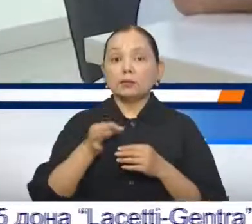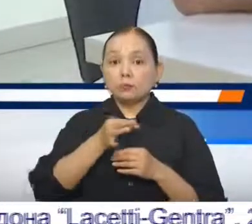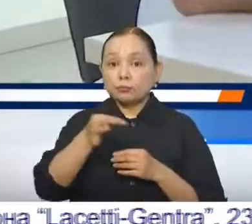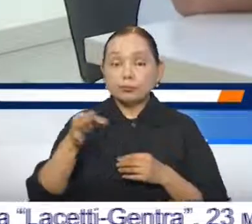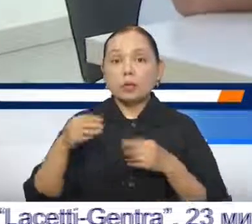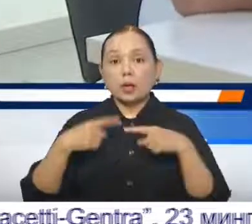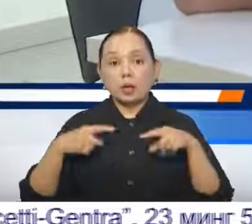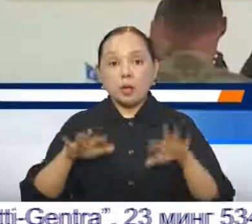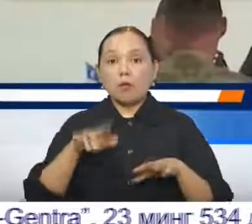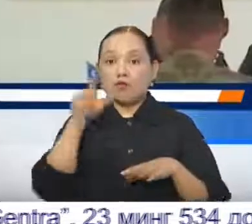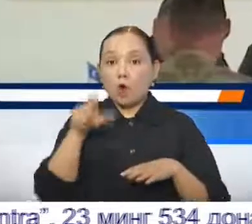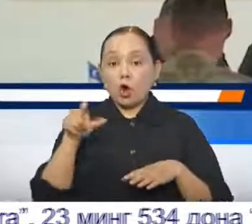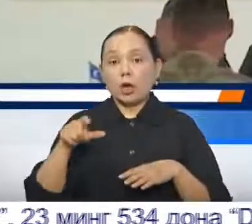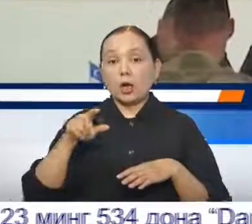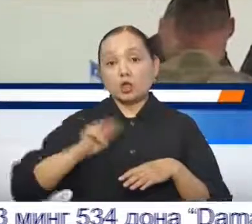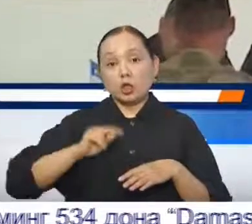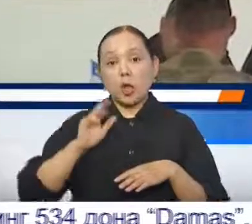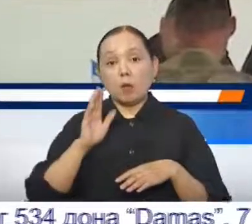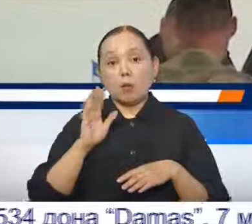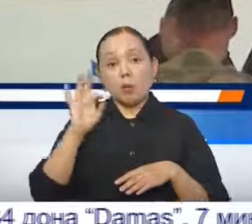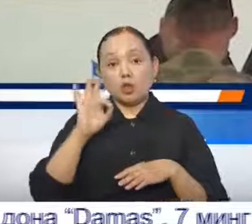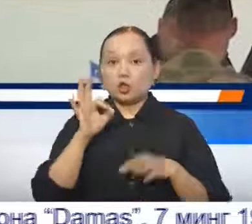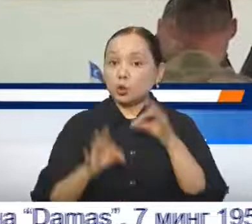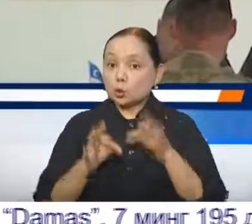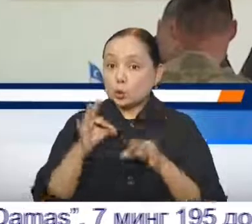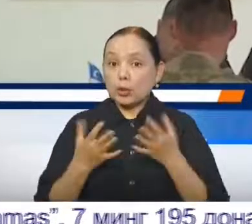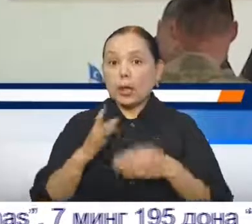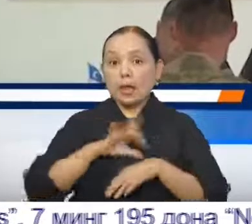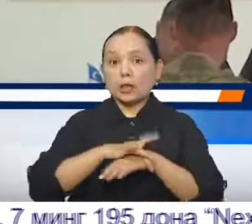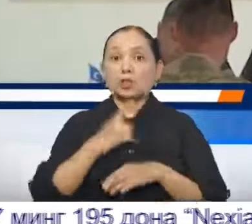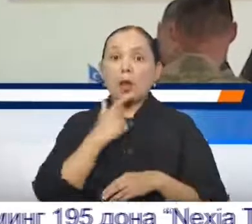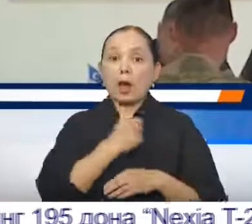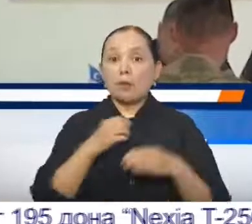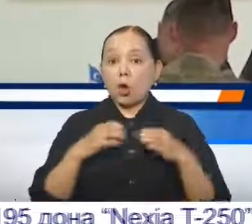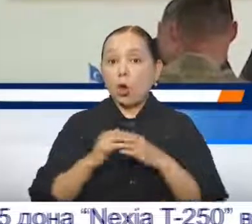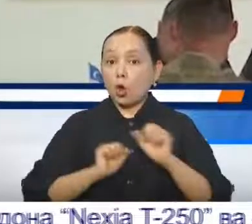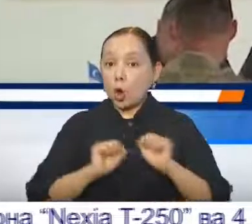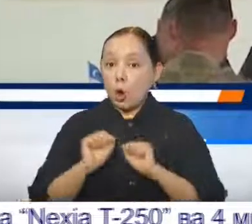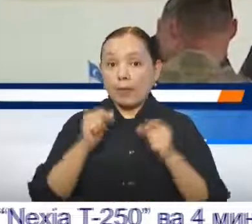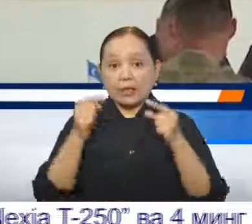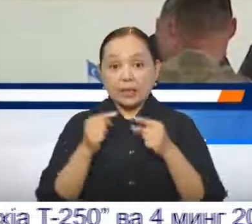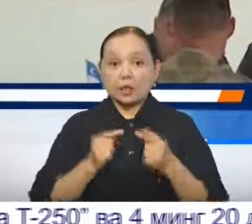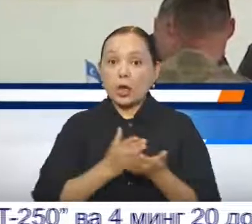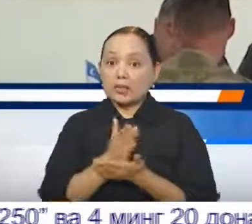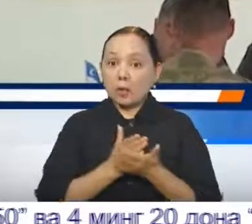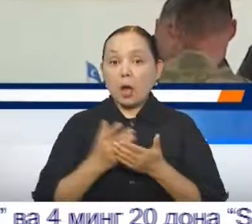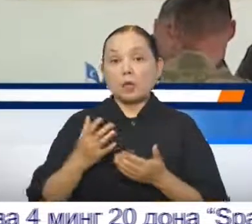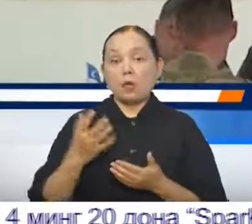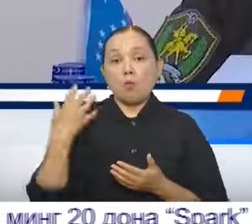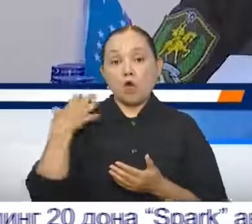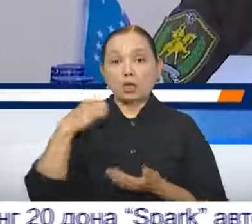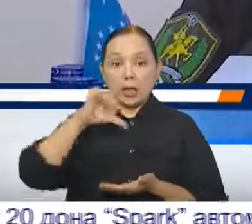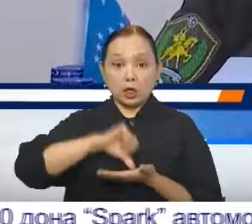tumanida fuqarolik ishlari bo'yicha sudlari, shuningdek Toshkent harbiy okrugi qo'mondonligi tegishli xizmat boshliqlari ishtirok